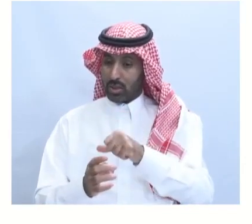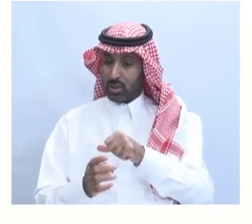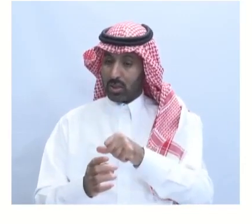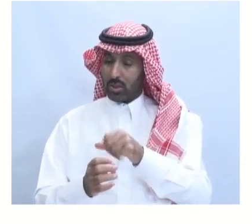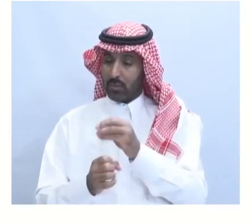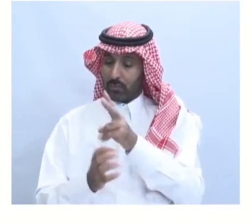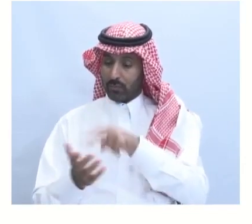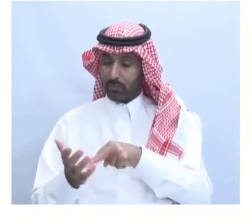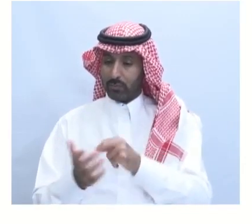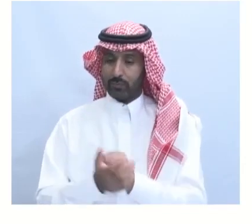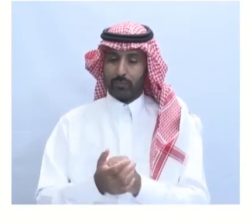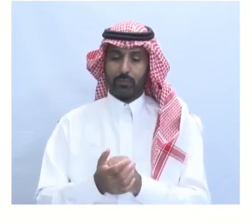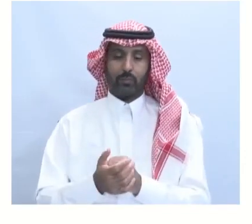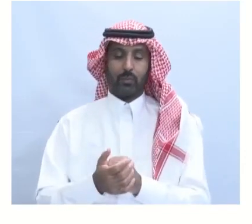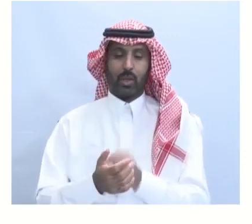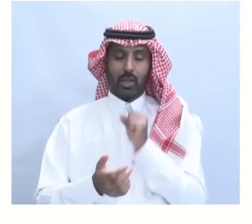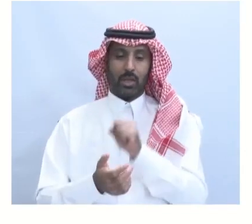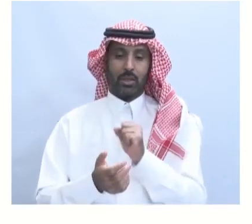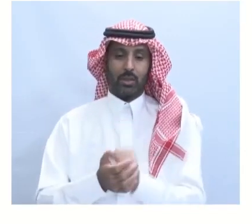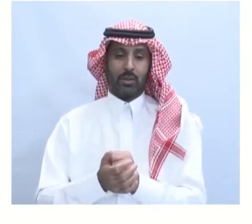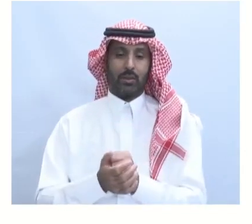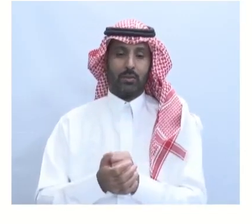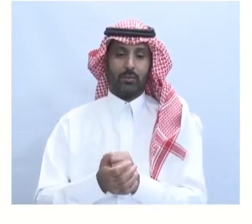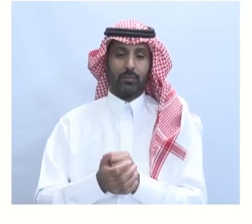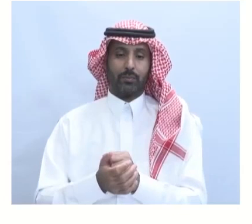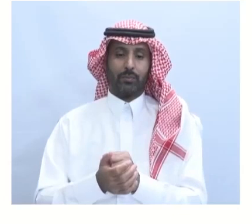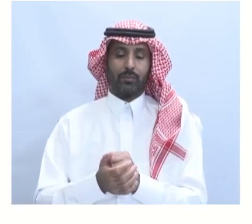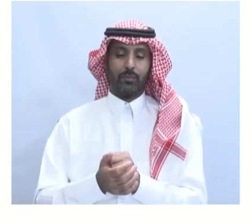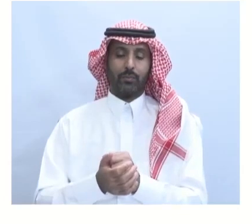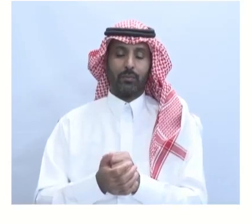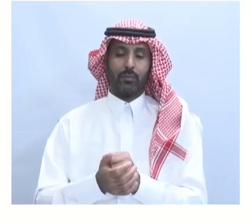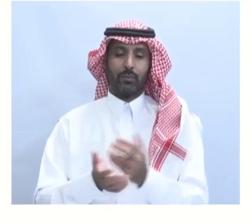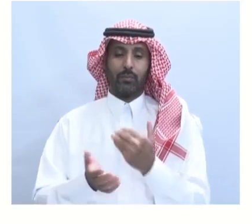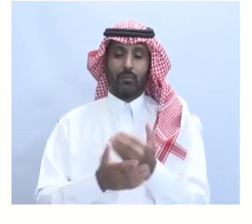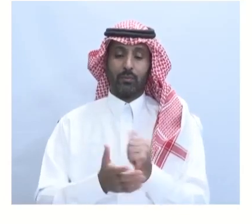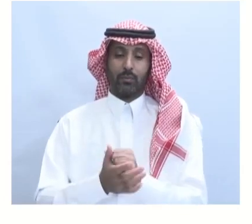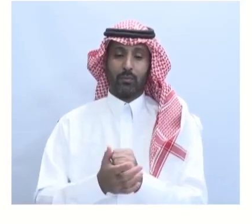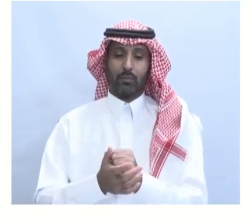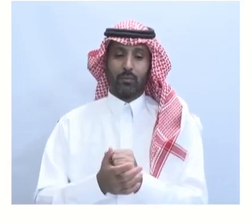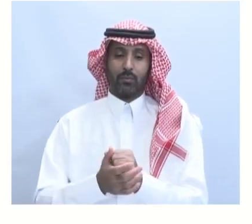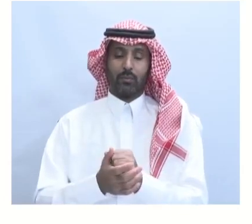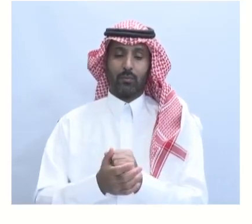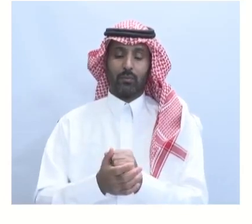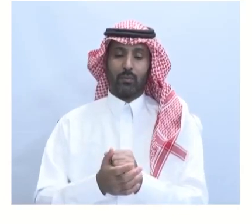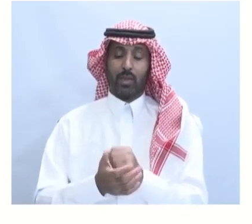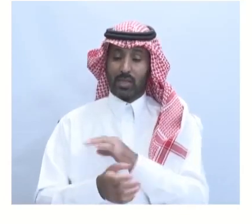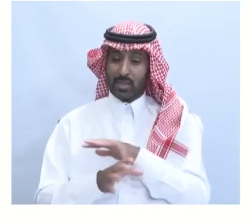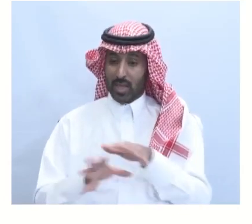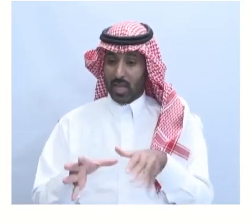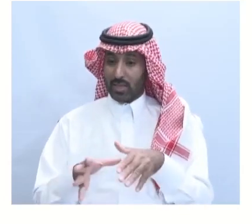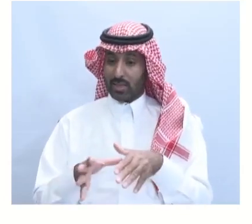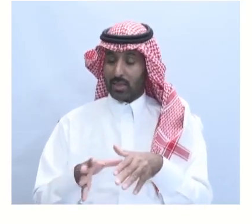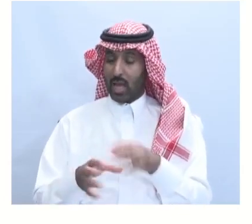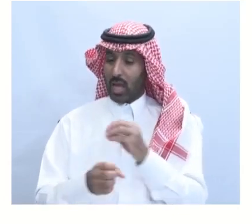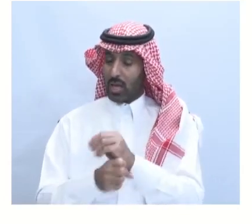لا شك انه من خصائص هذه الامه ومن فضل الله تعالى ايها الطلاب الطالبات انه اتسع